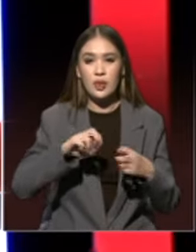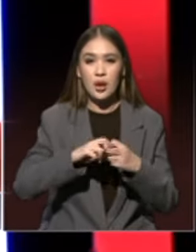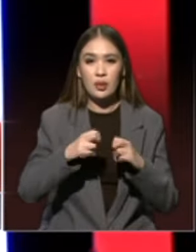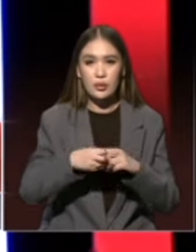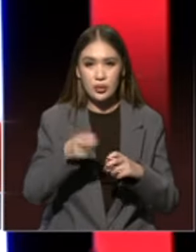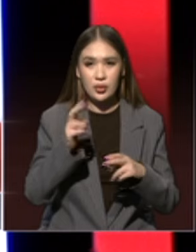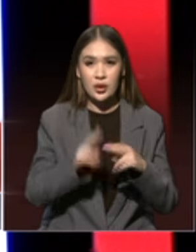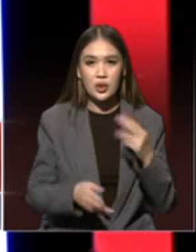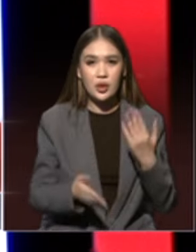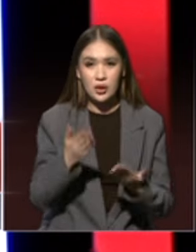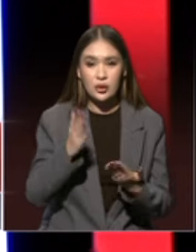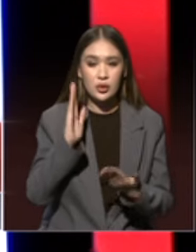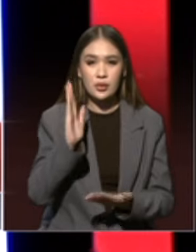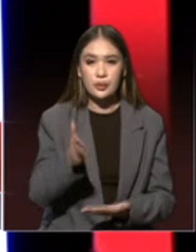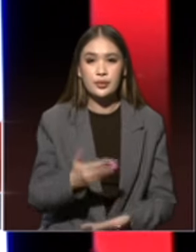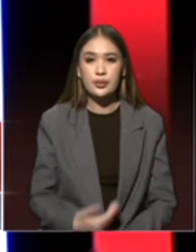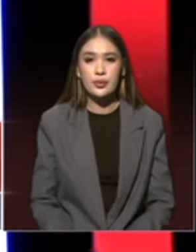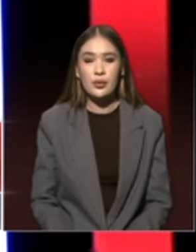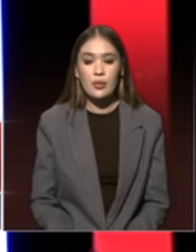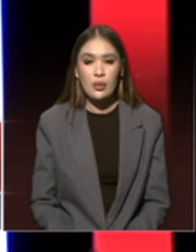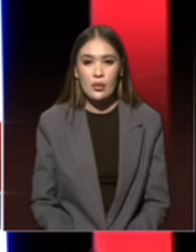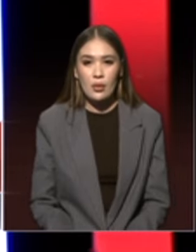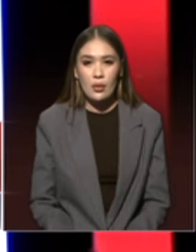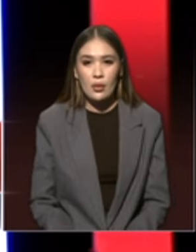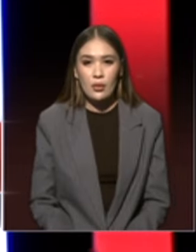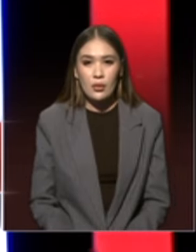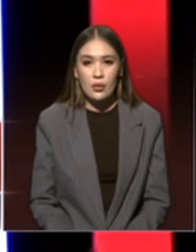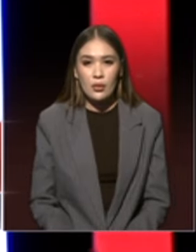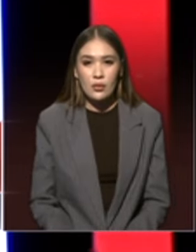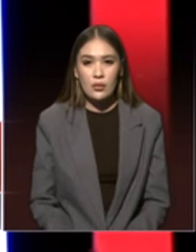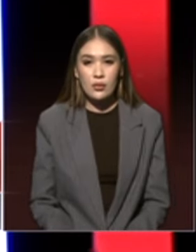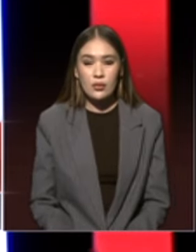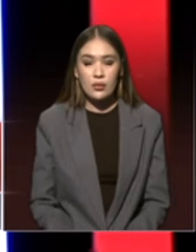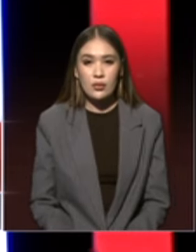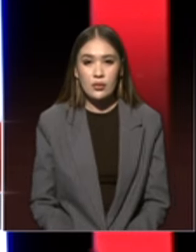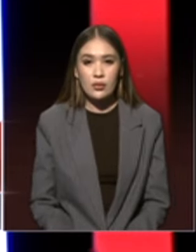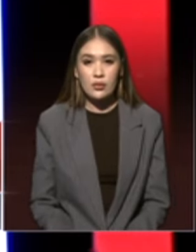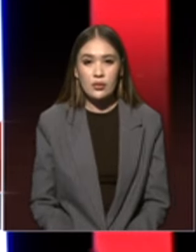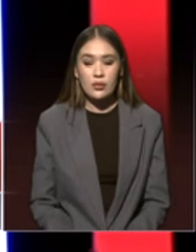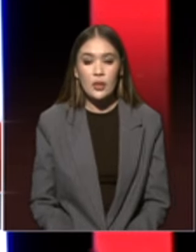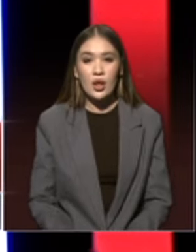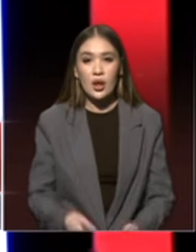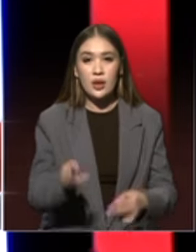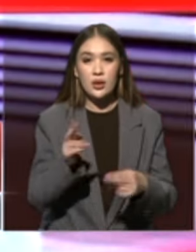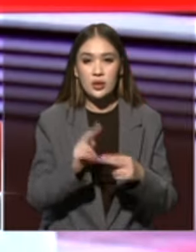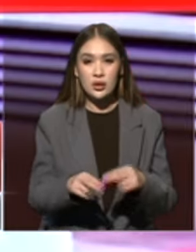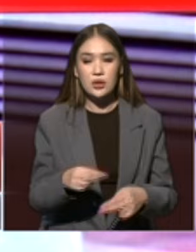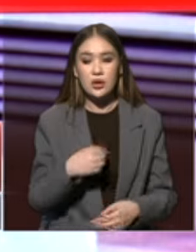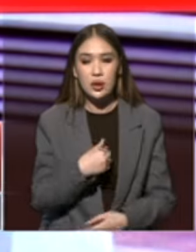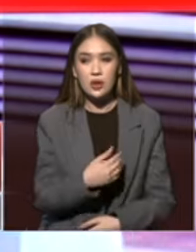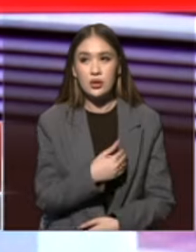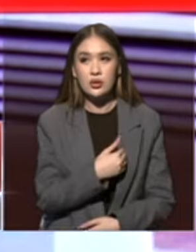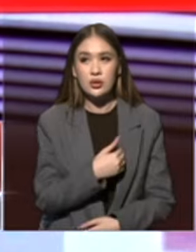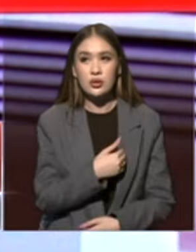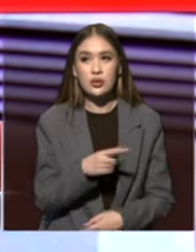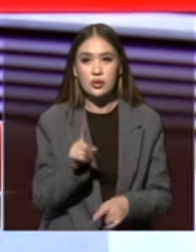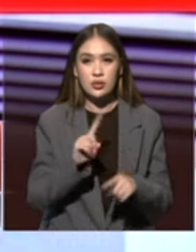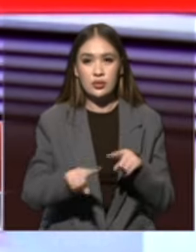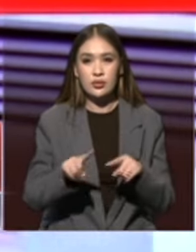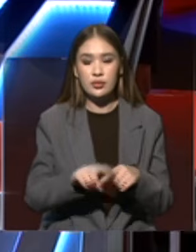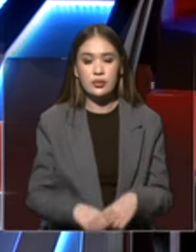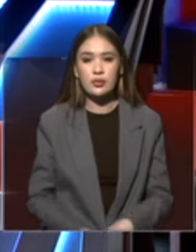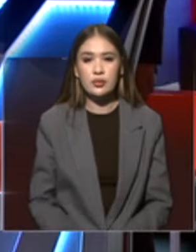шығар, Марат мырза. Су тасқынның мәселесі. Сол Құдай қаласа, соны тілеп отырмыз. Тілеп отырсыздар.